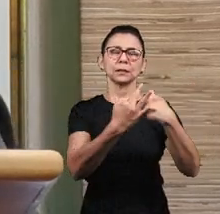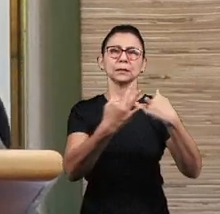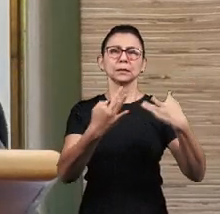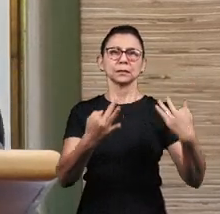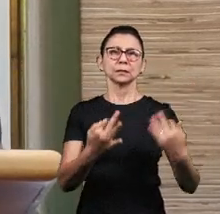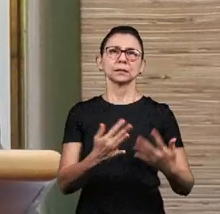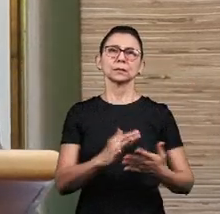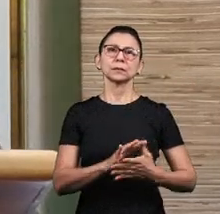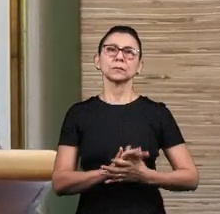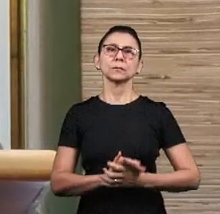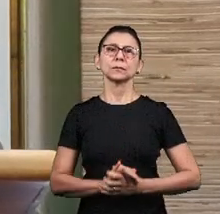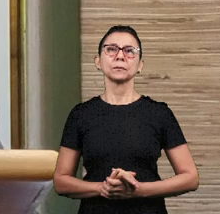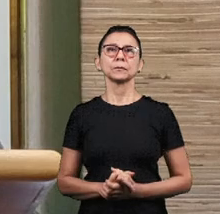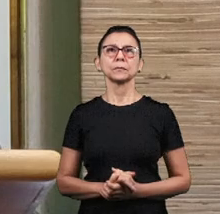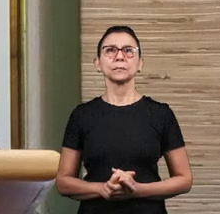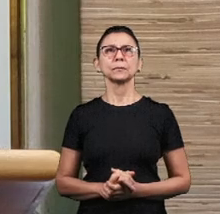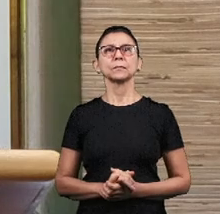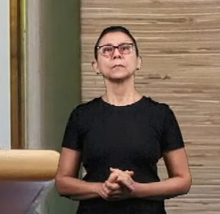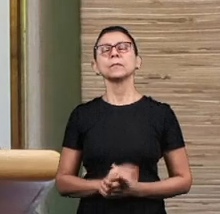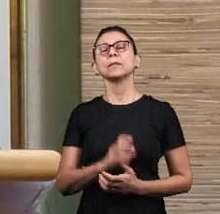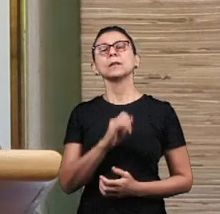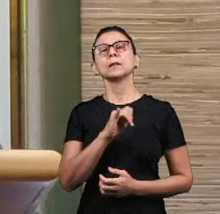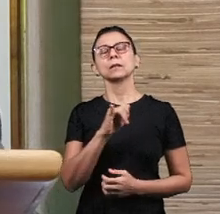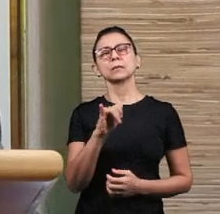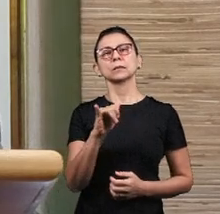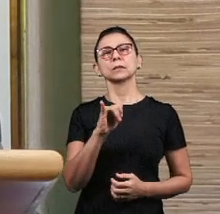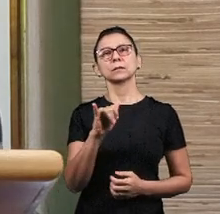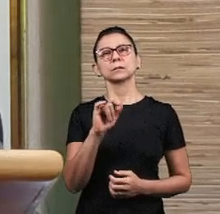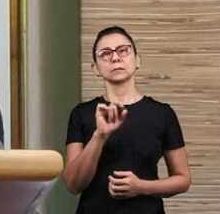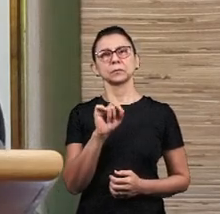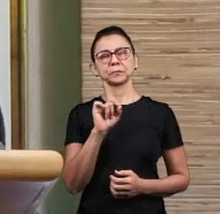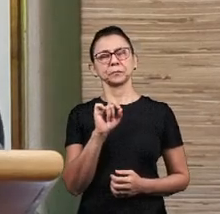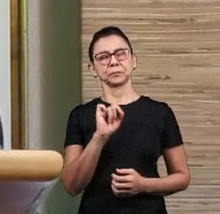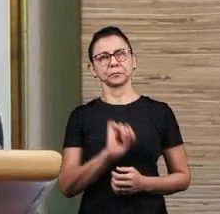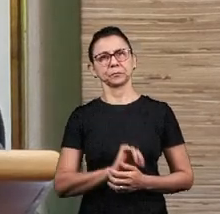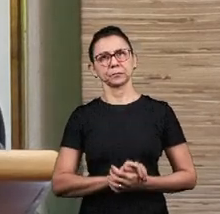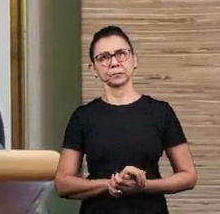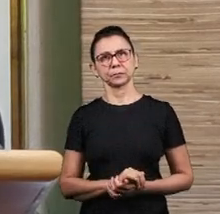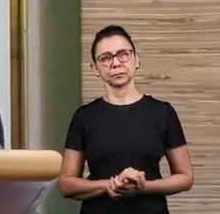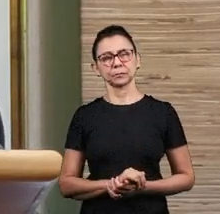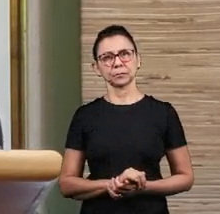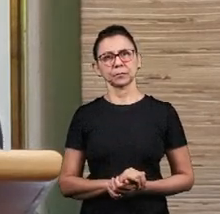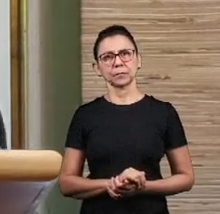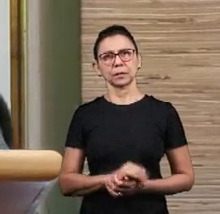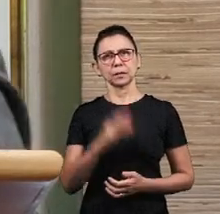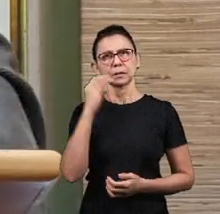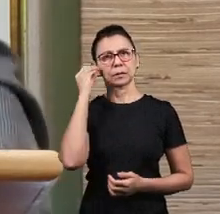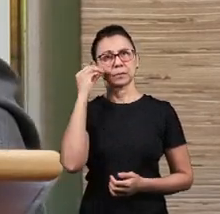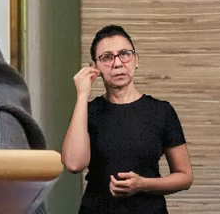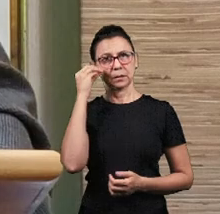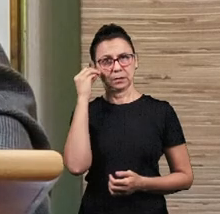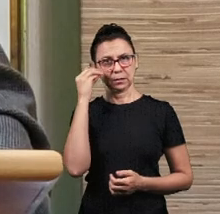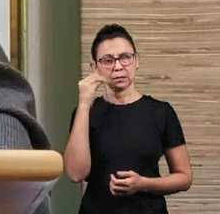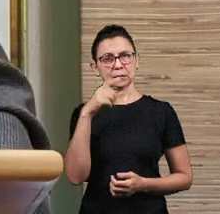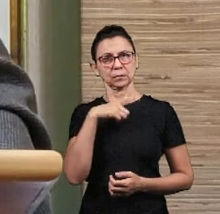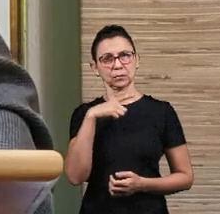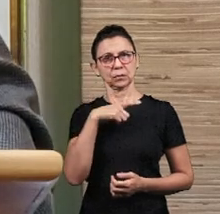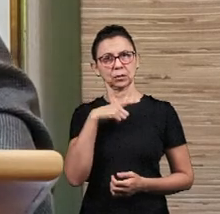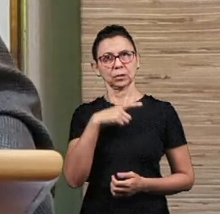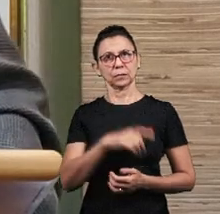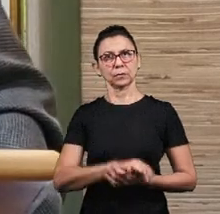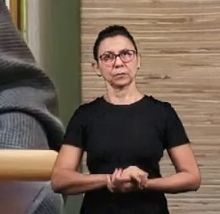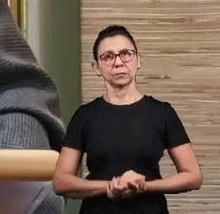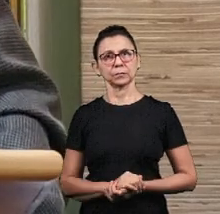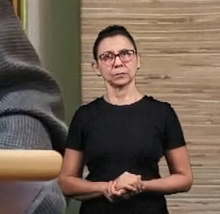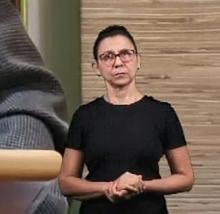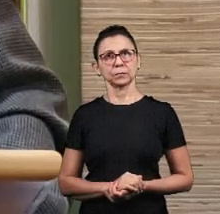Et je veux même dire une chose à nos frères et sœurs. Ma première expérience avec la